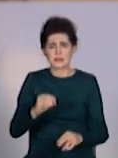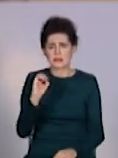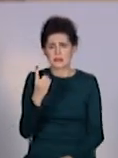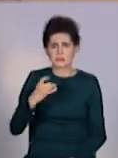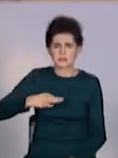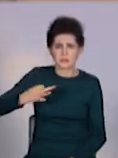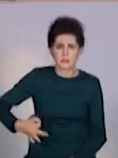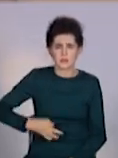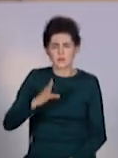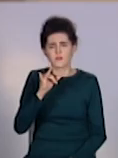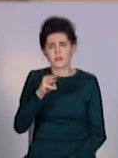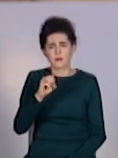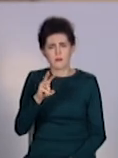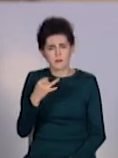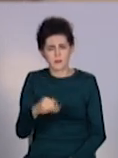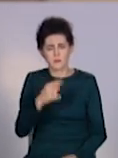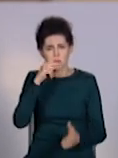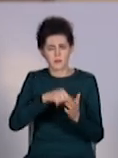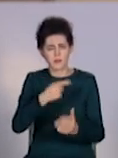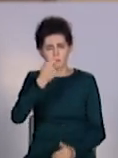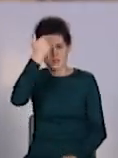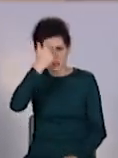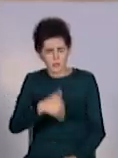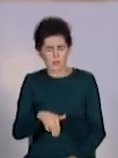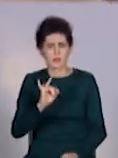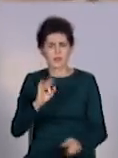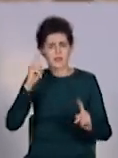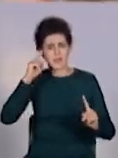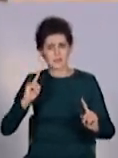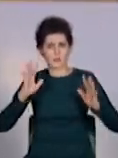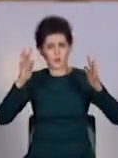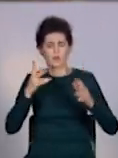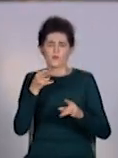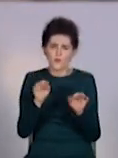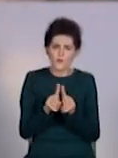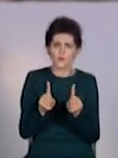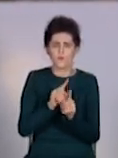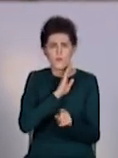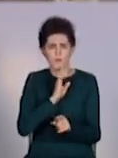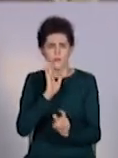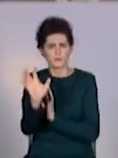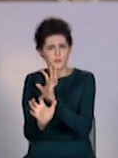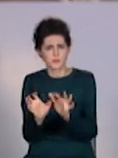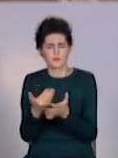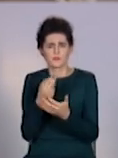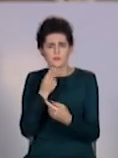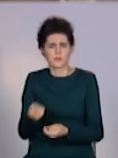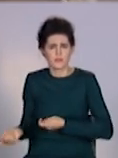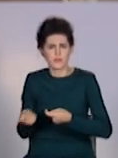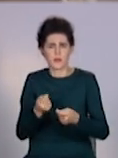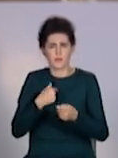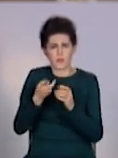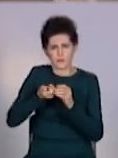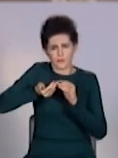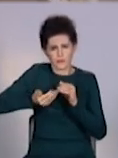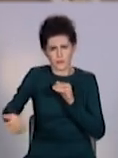через інсульт частково паралізований, та все одно намагається постійно піклуватися про матір. Я живу ж на внизу, там